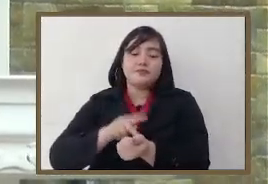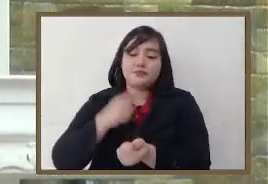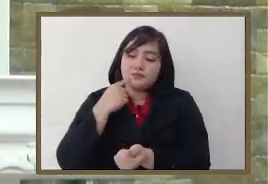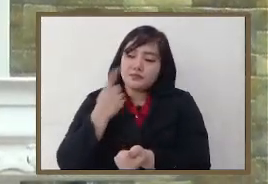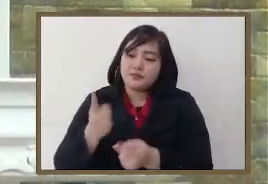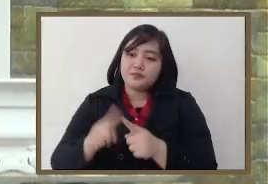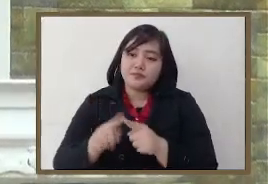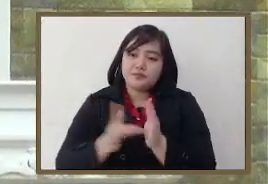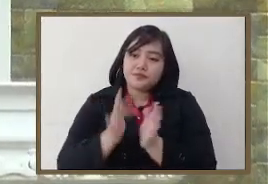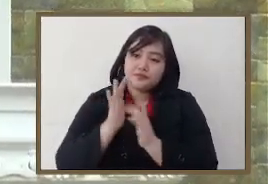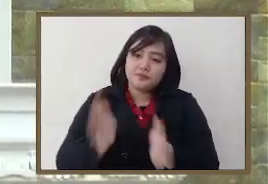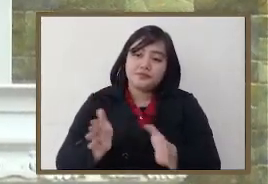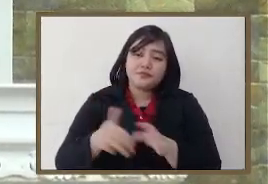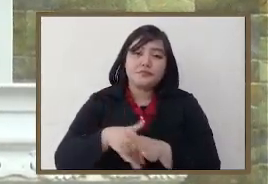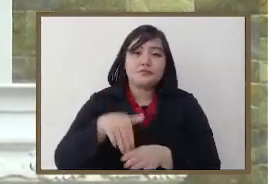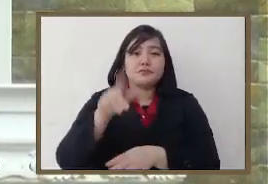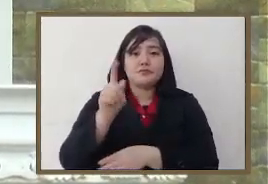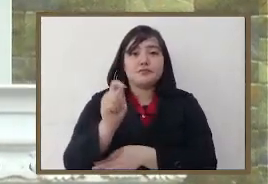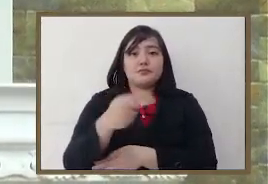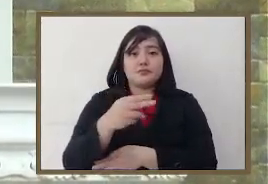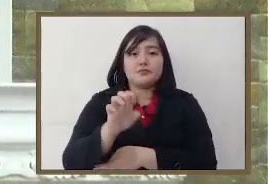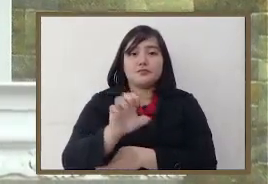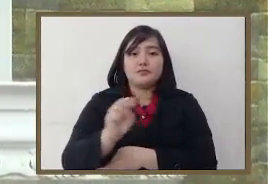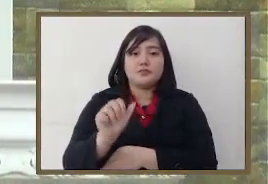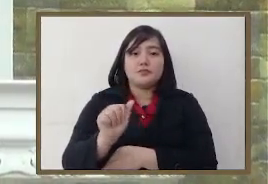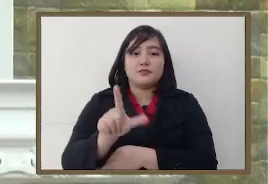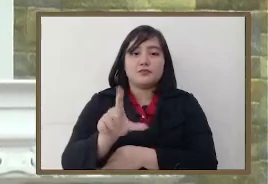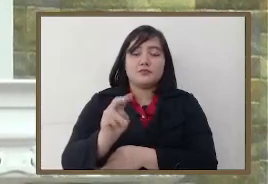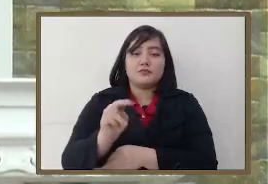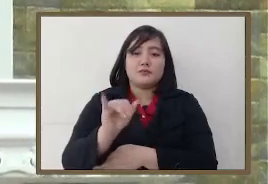Alright? You know the passage?